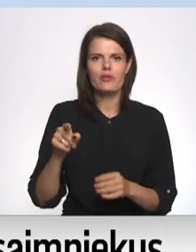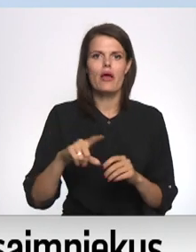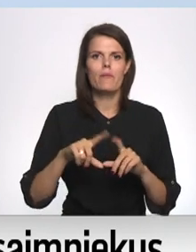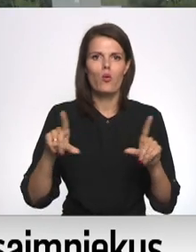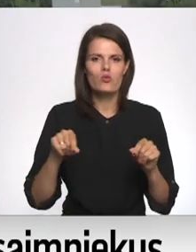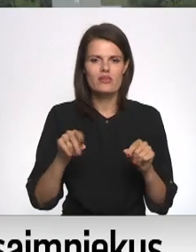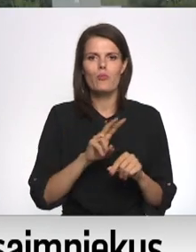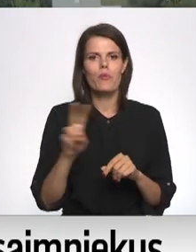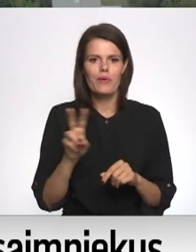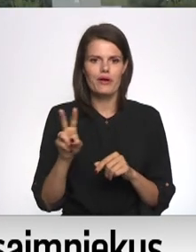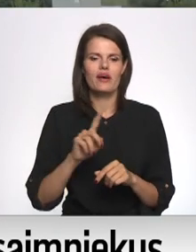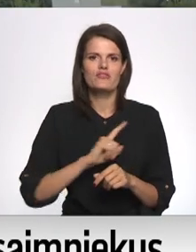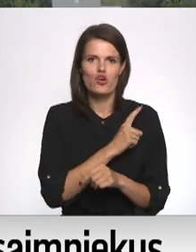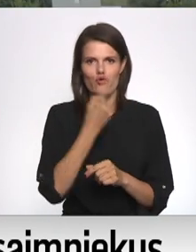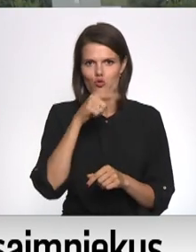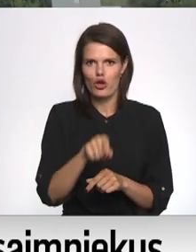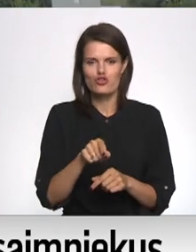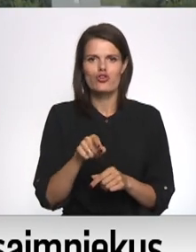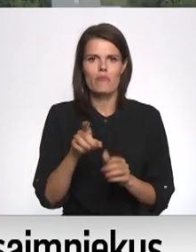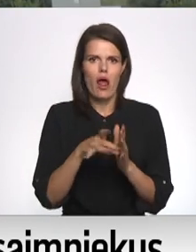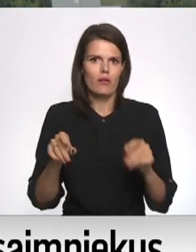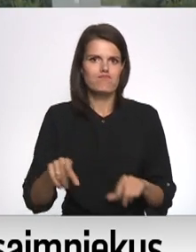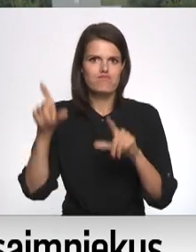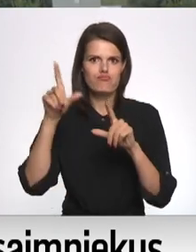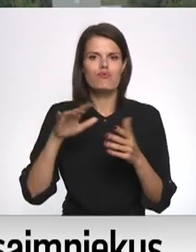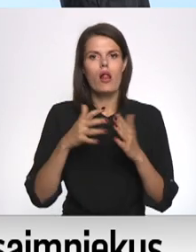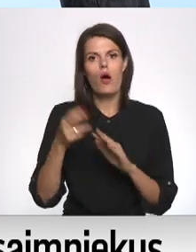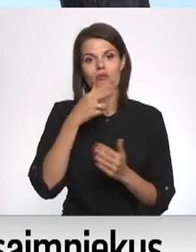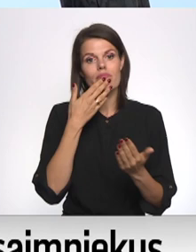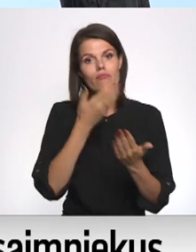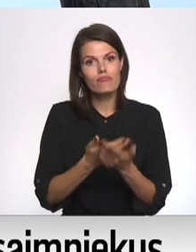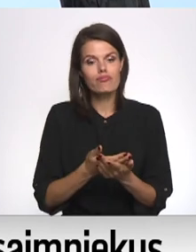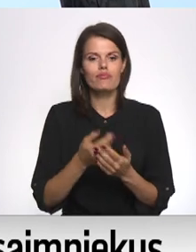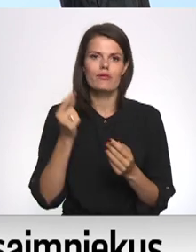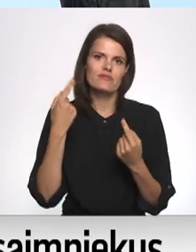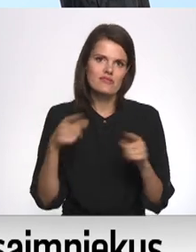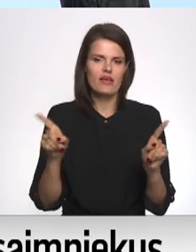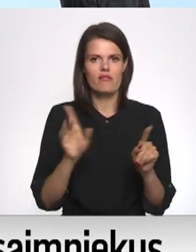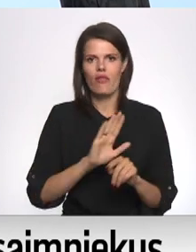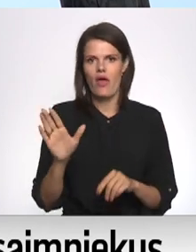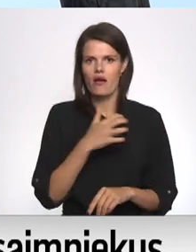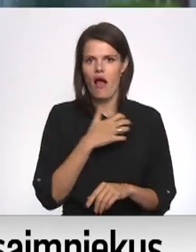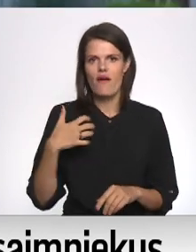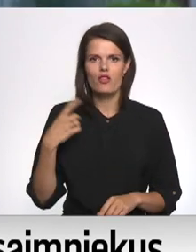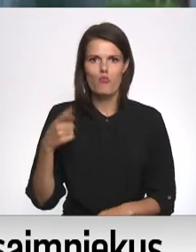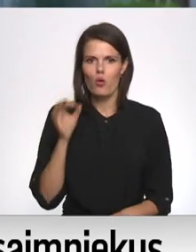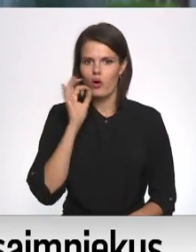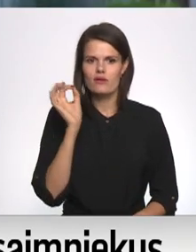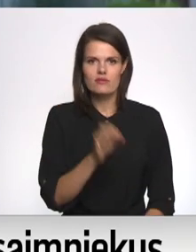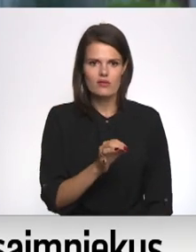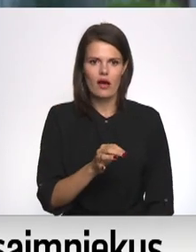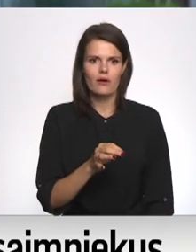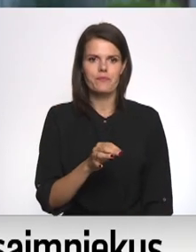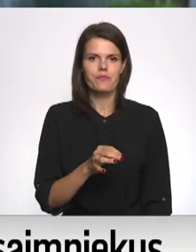radītajām krīzēm. Lauksaimnieku viedoklis par veiksmīgākiem energokrīzes risinājumiem gan atšķiras no valdības paustā. Ko nūtro